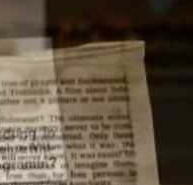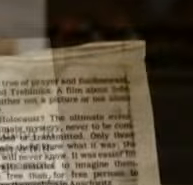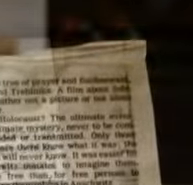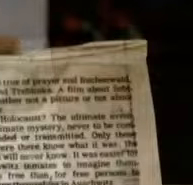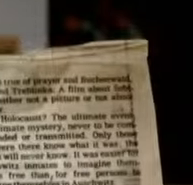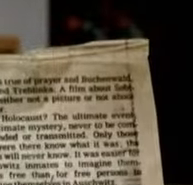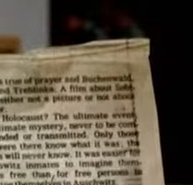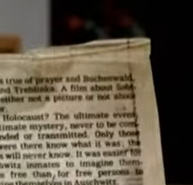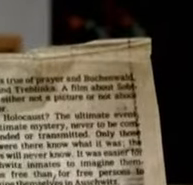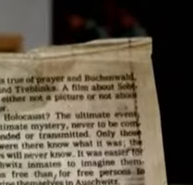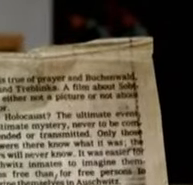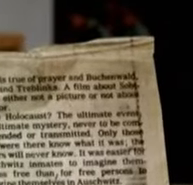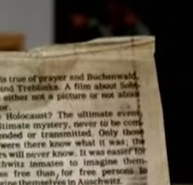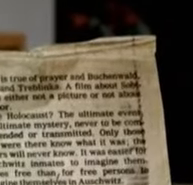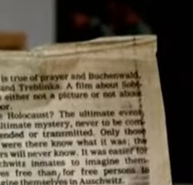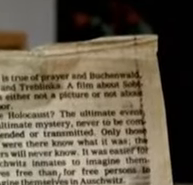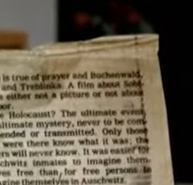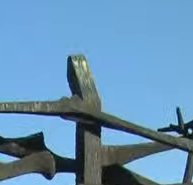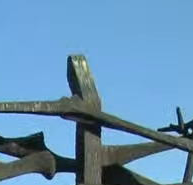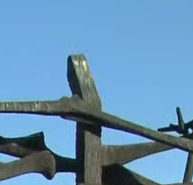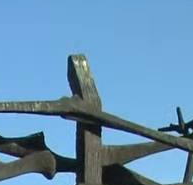Mal Tagesgespräch.